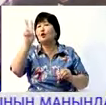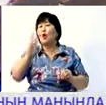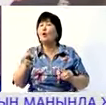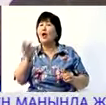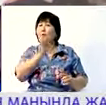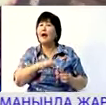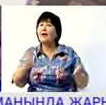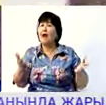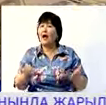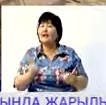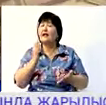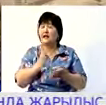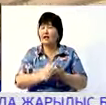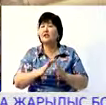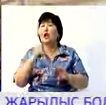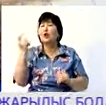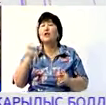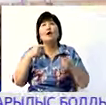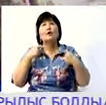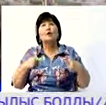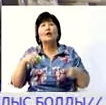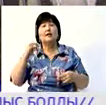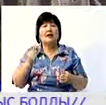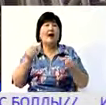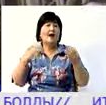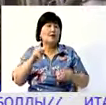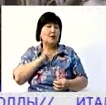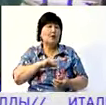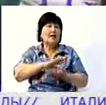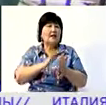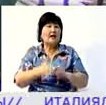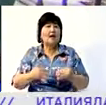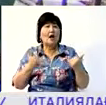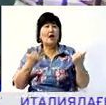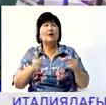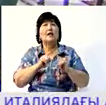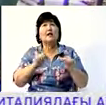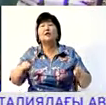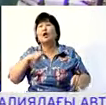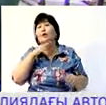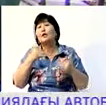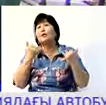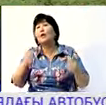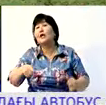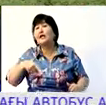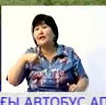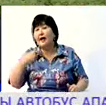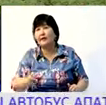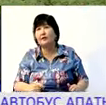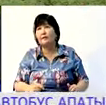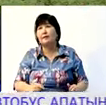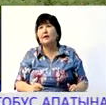пайда әкеле алады ауыл шаруашылығы. Төлеутай Рахымбеков қарапайым жұмысының жағдайын жасауға ерекше көңіл бөлу керектігін айтты.